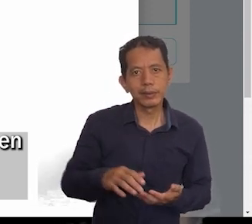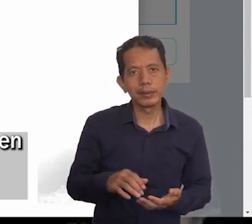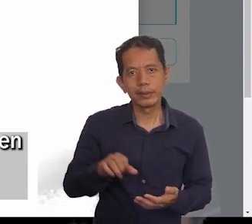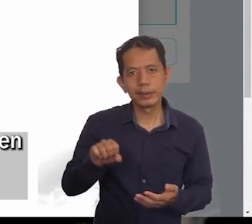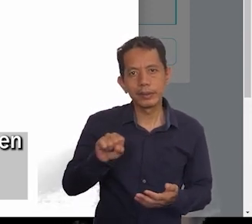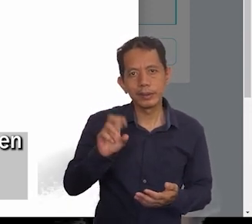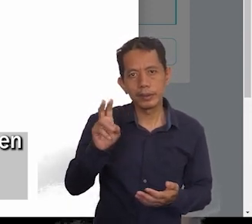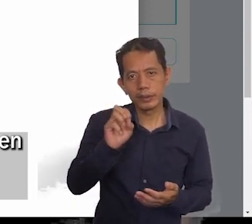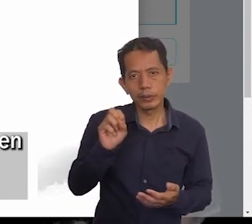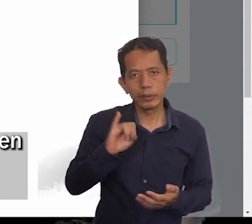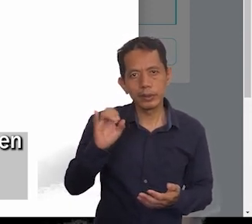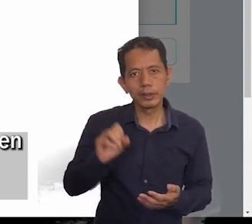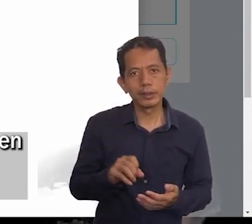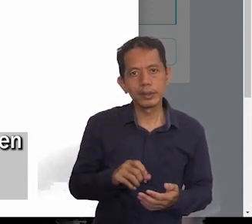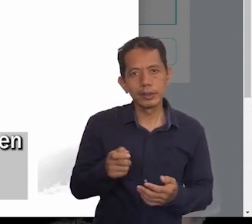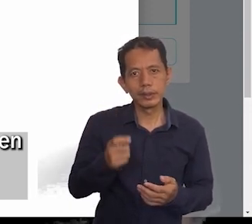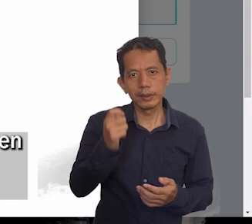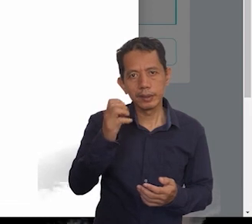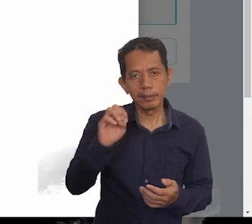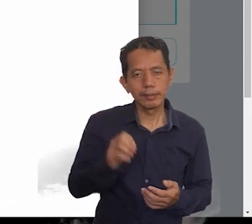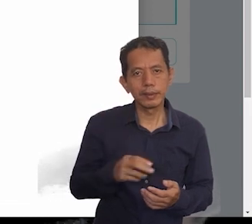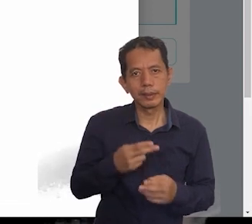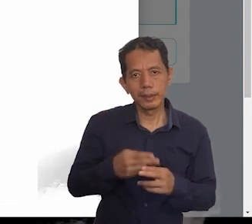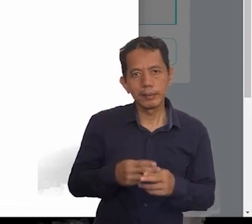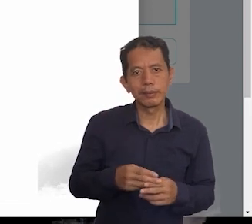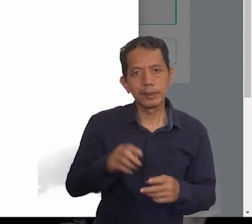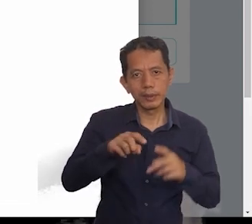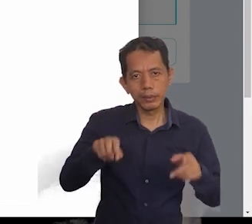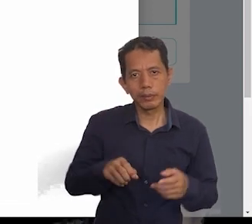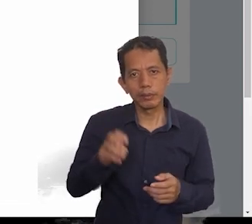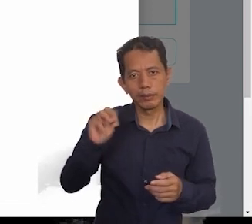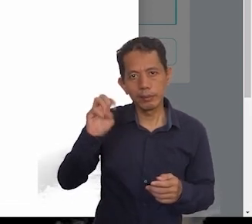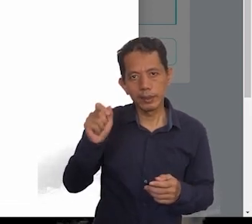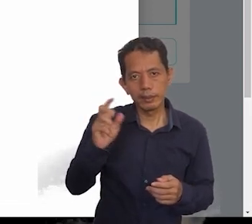tempat nama dokumen masing-masing.